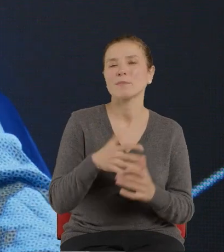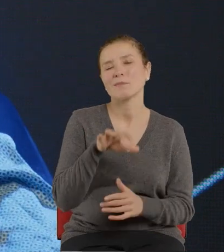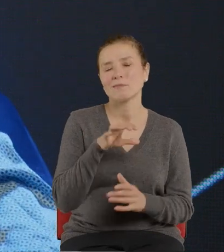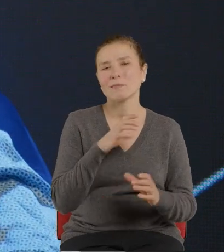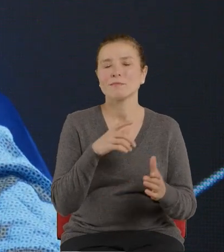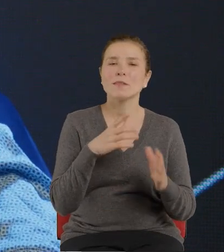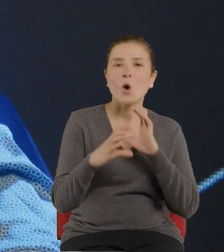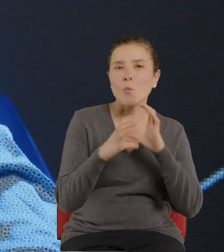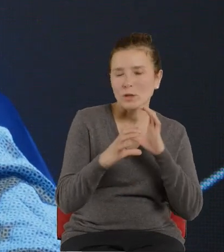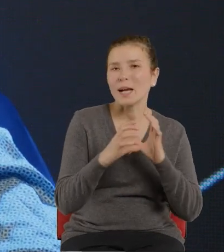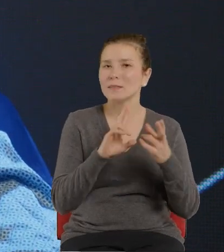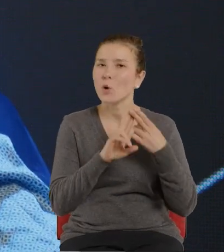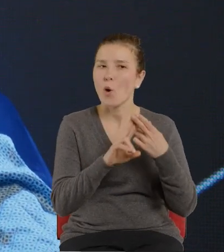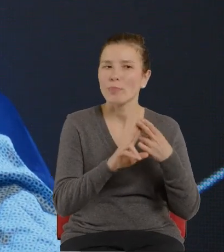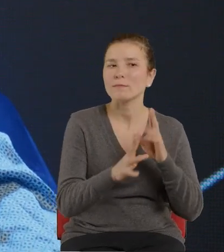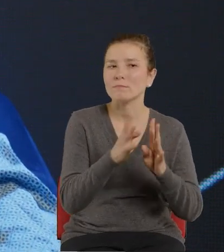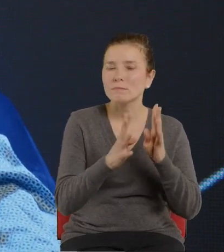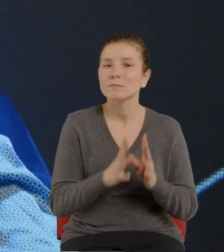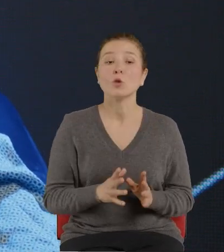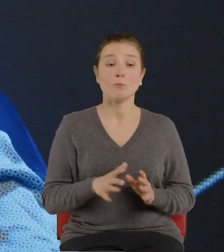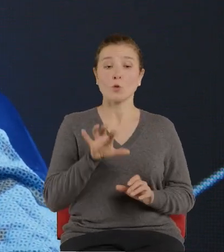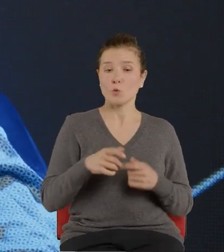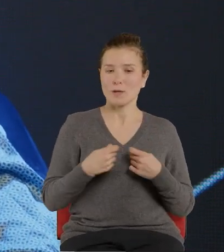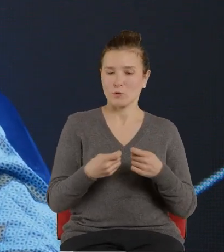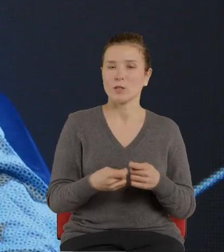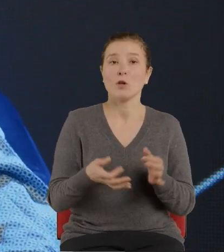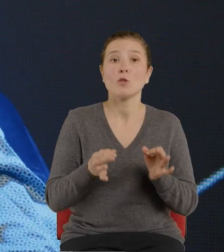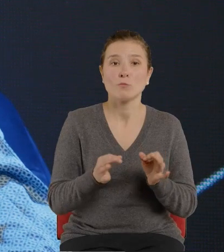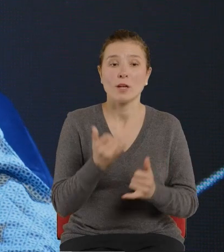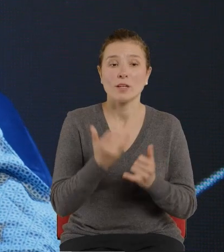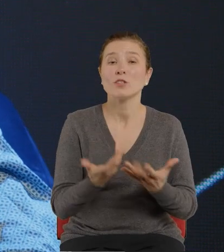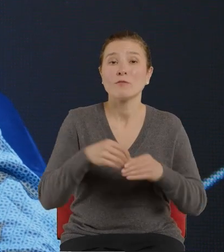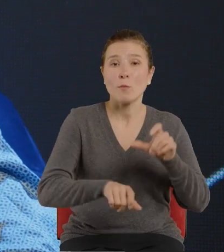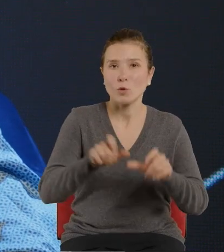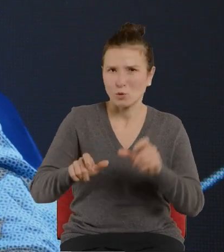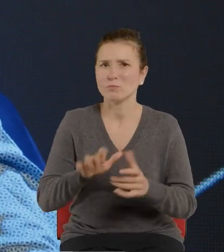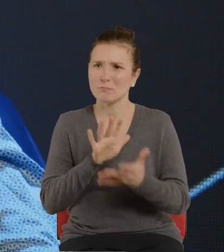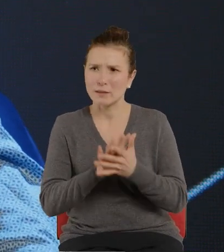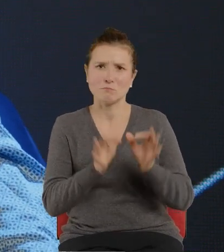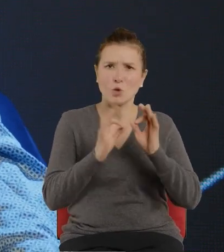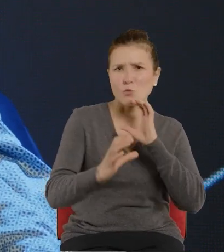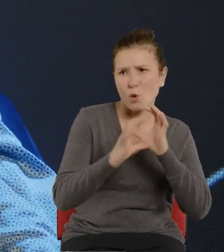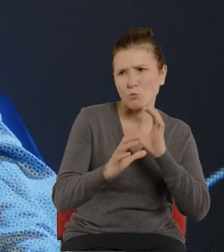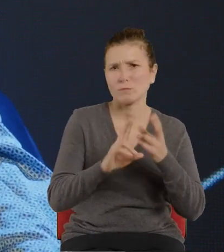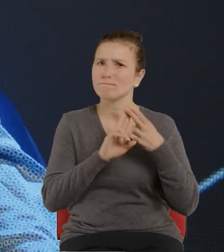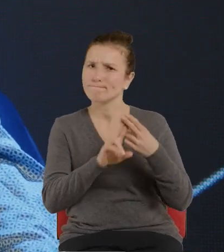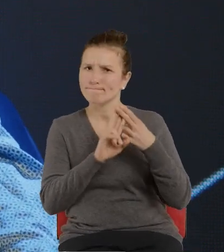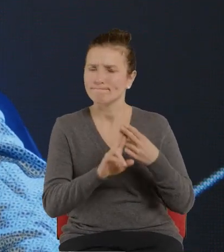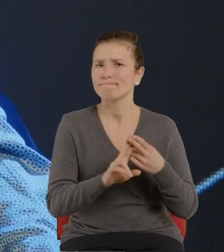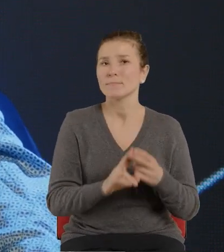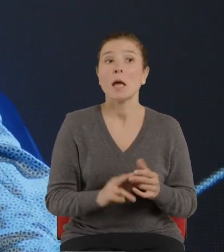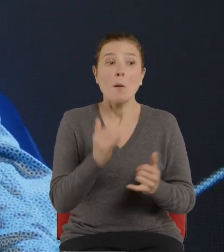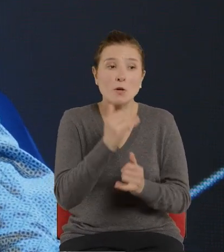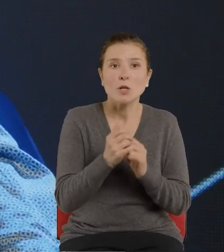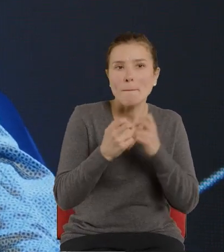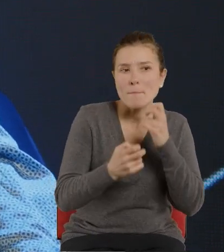powinny pracować, dobrze by było, żeby tak było, osoby przede wszystkim komunikatywne, bo czasami jak jest problem